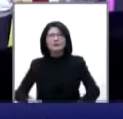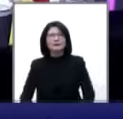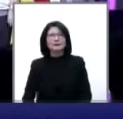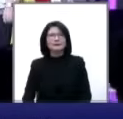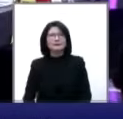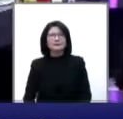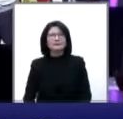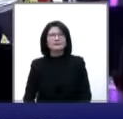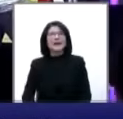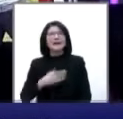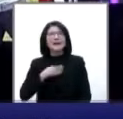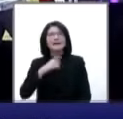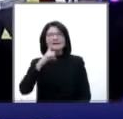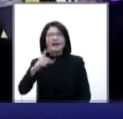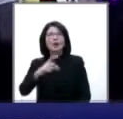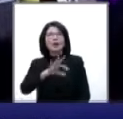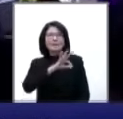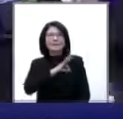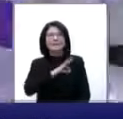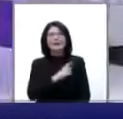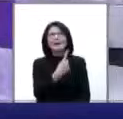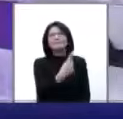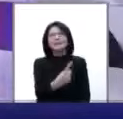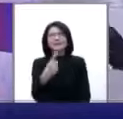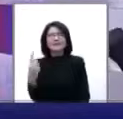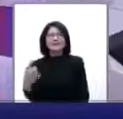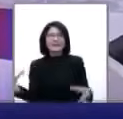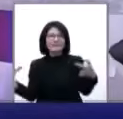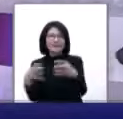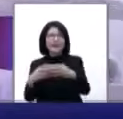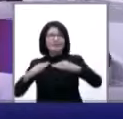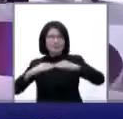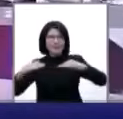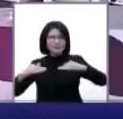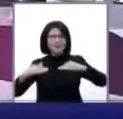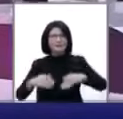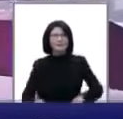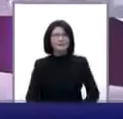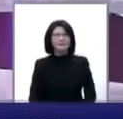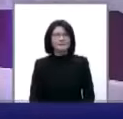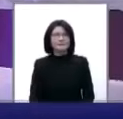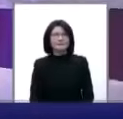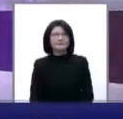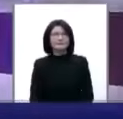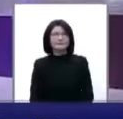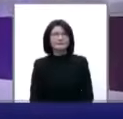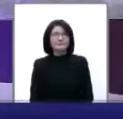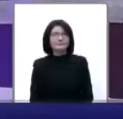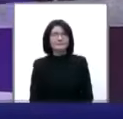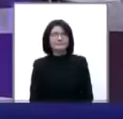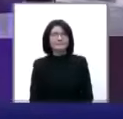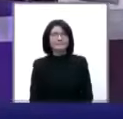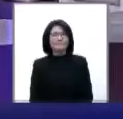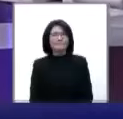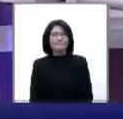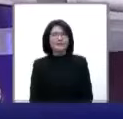berbicara dan sebagainya nah ee kemudian tetap tapi dalam debat semam ini sungguh berbeda sekali jadi ya